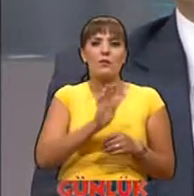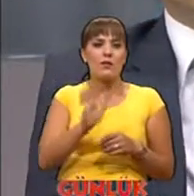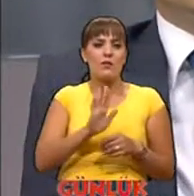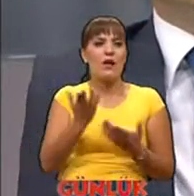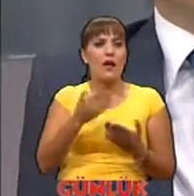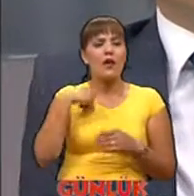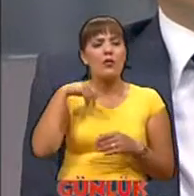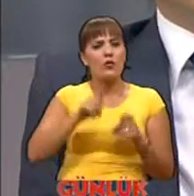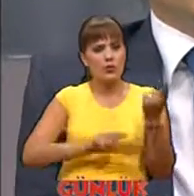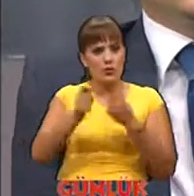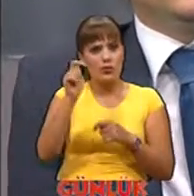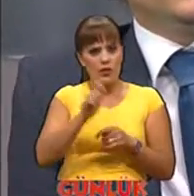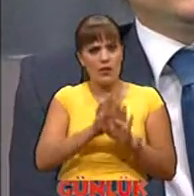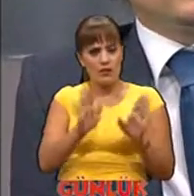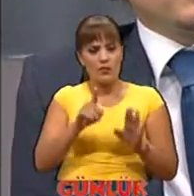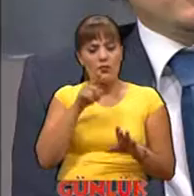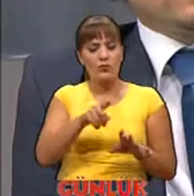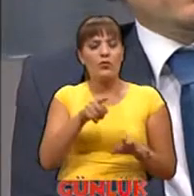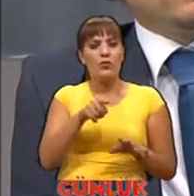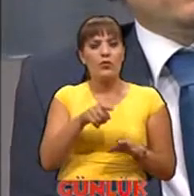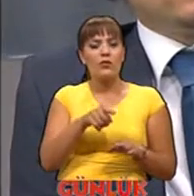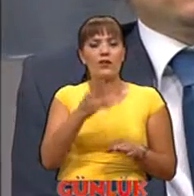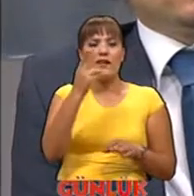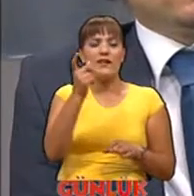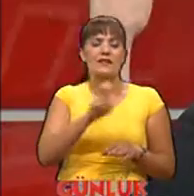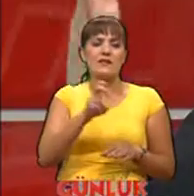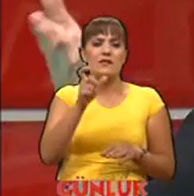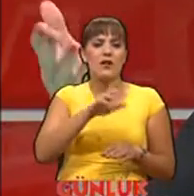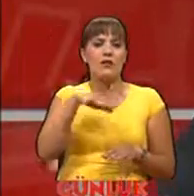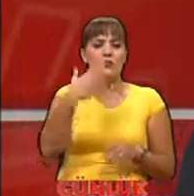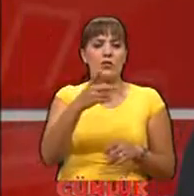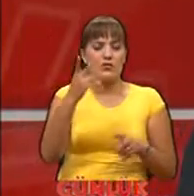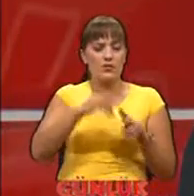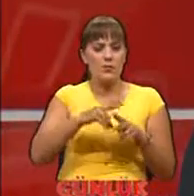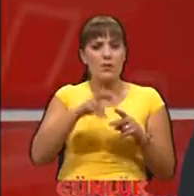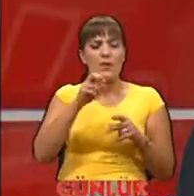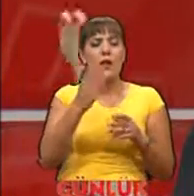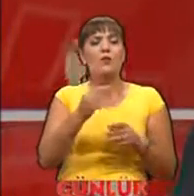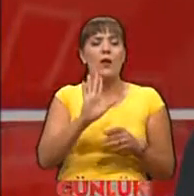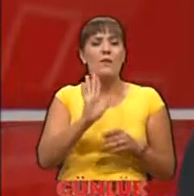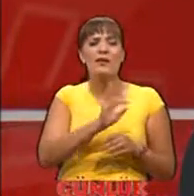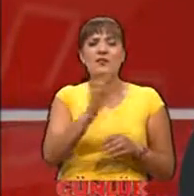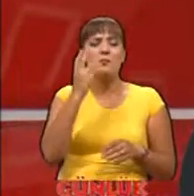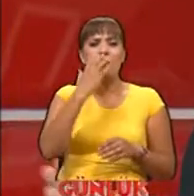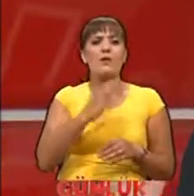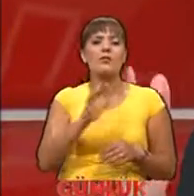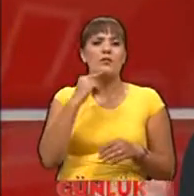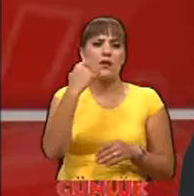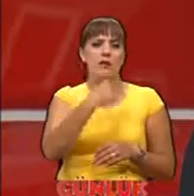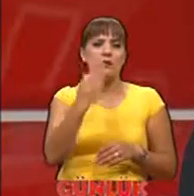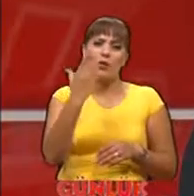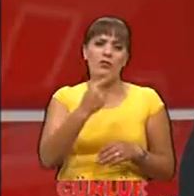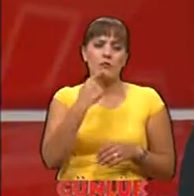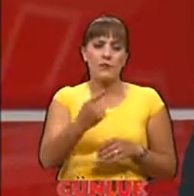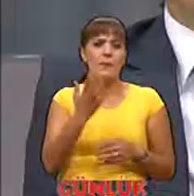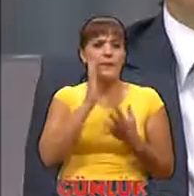uygulayamıyoruz. Şeyi kastediyorum. Uyguladık. Şimdi, evet. Bundan efendim işte 7-8 ay o kadar çabuk plak oluşmuyor gerçi ama hiç bakmıyoruz ağzımıza. Tabii kişiye göre